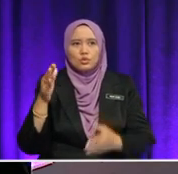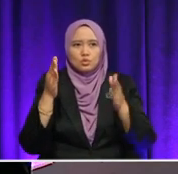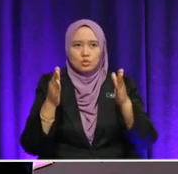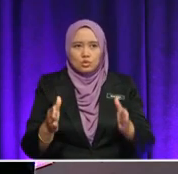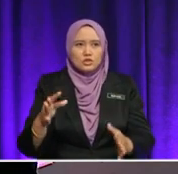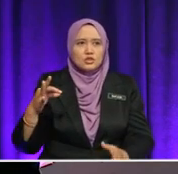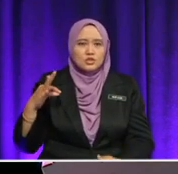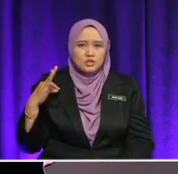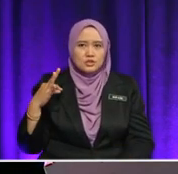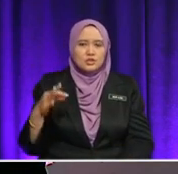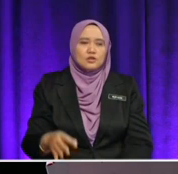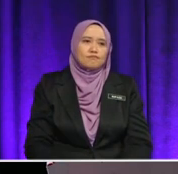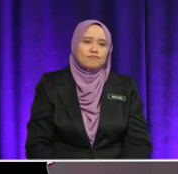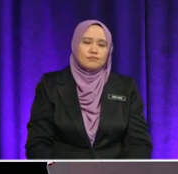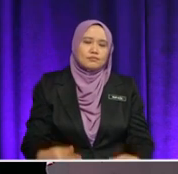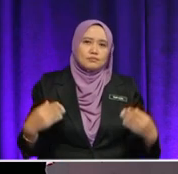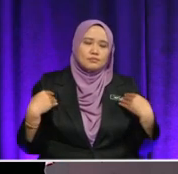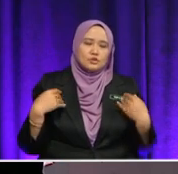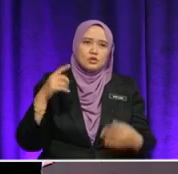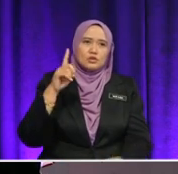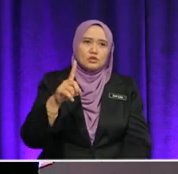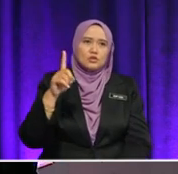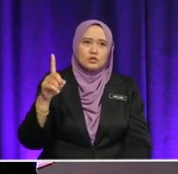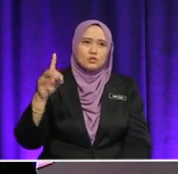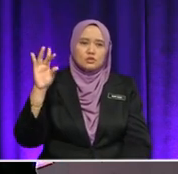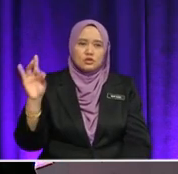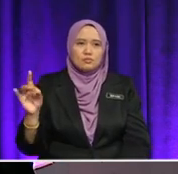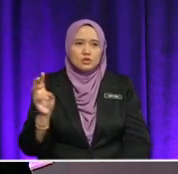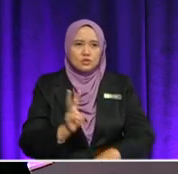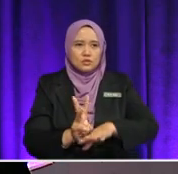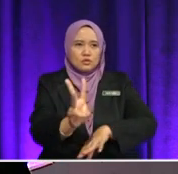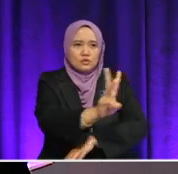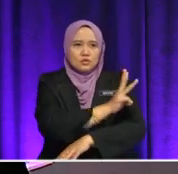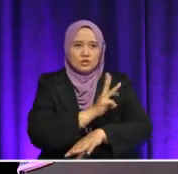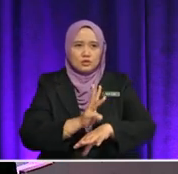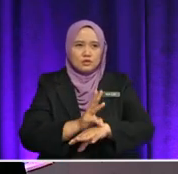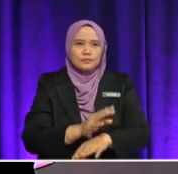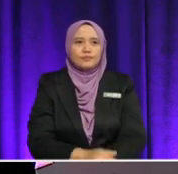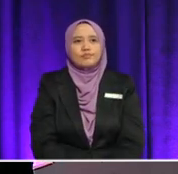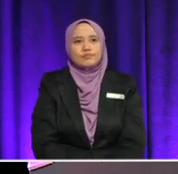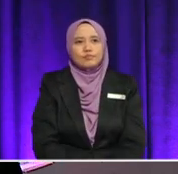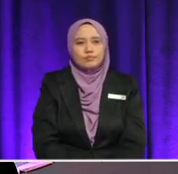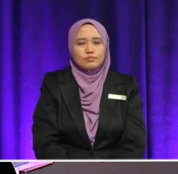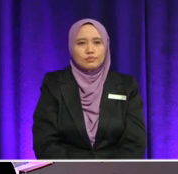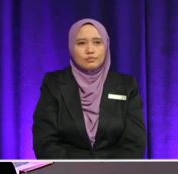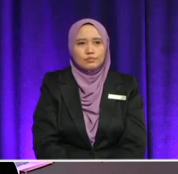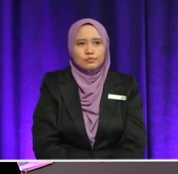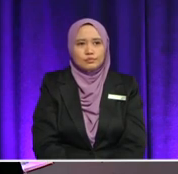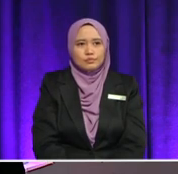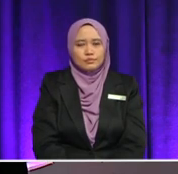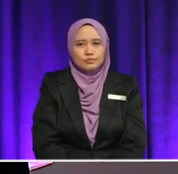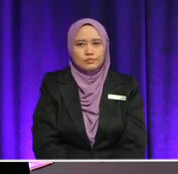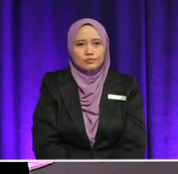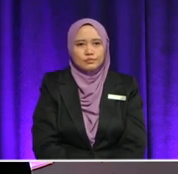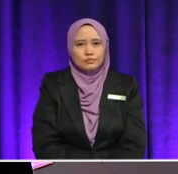Sebab ada satu ratus 18 kawasan yang luas maka ramailah tapi untuk pengetahuan agama ini